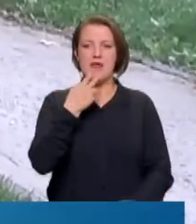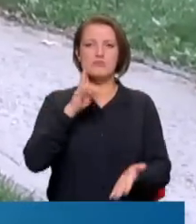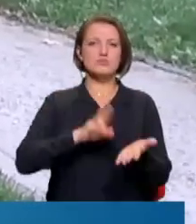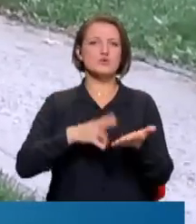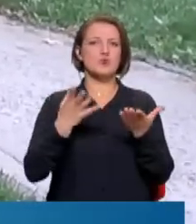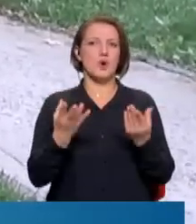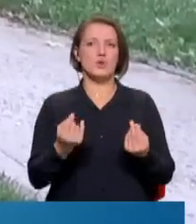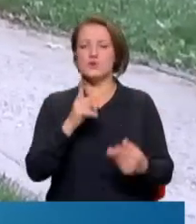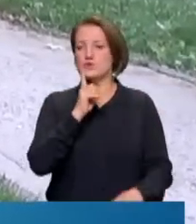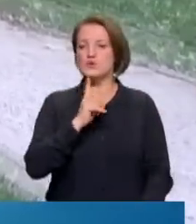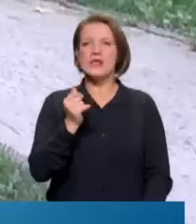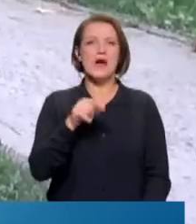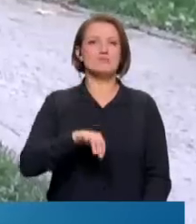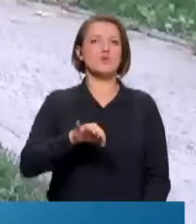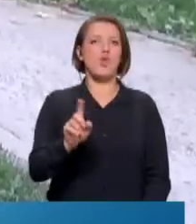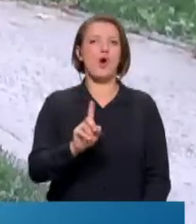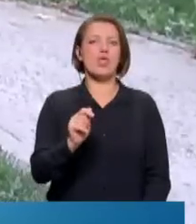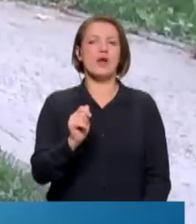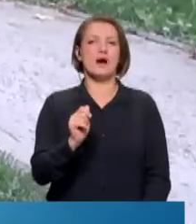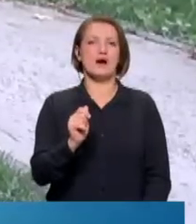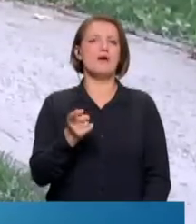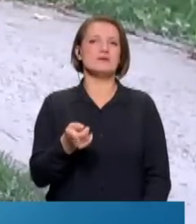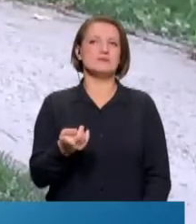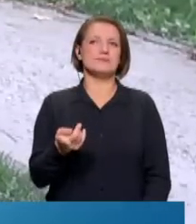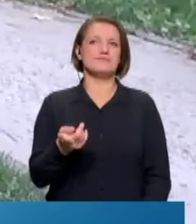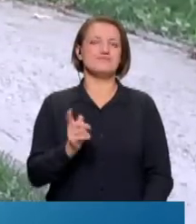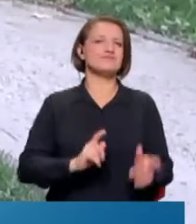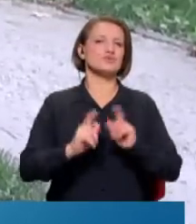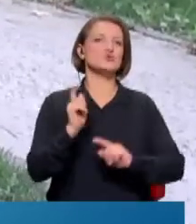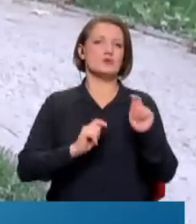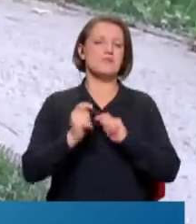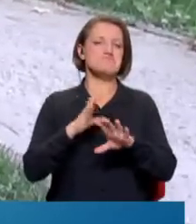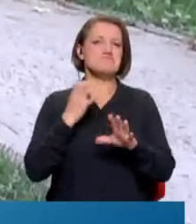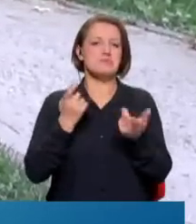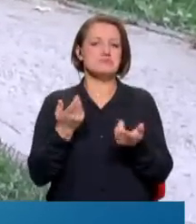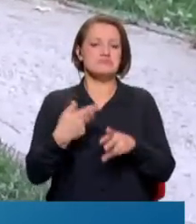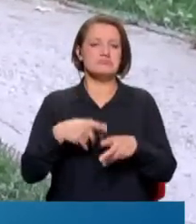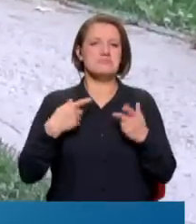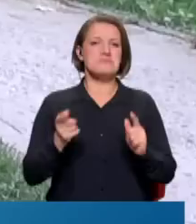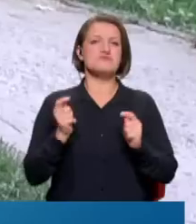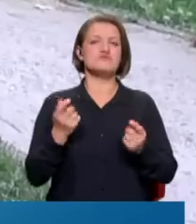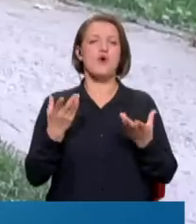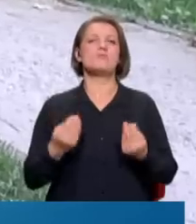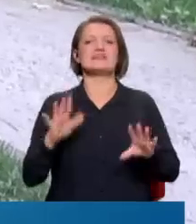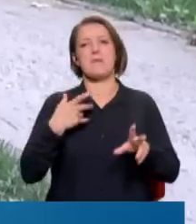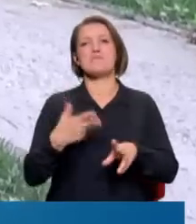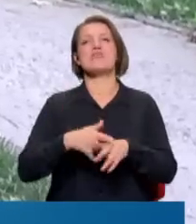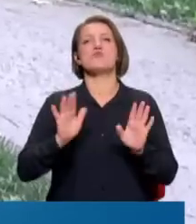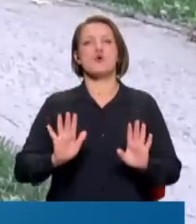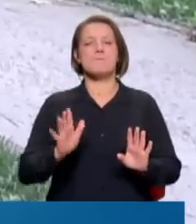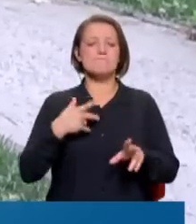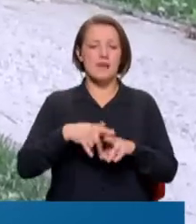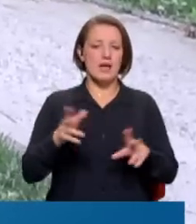oldu 100 L Bugün 10 L Toplu taşımaya kullanıyoruz mecbur olmadıkça bilmiyoruz